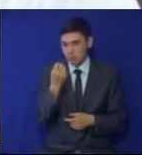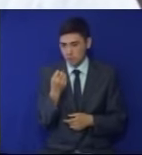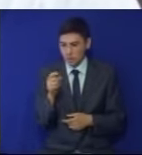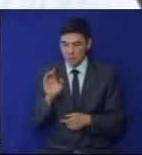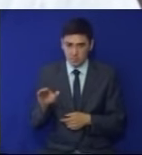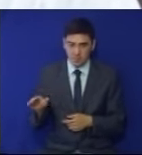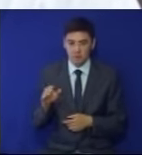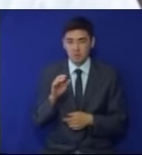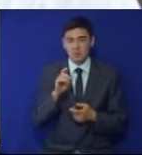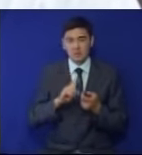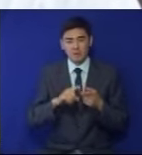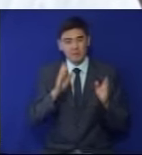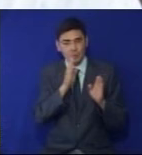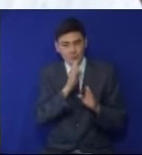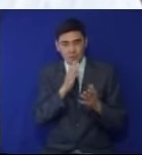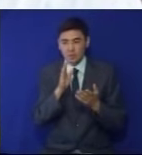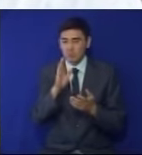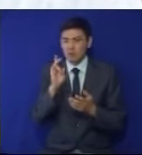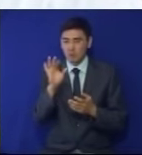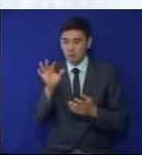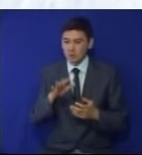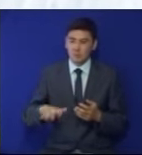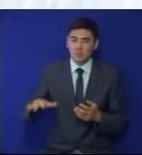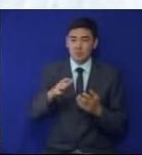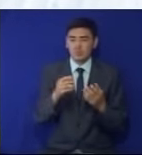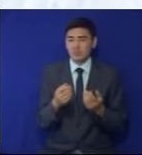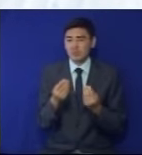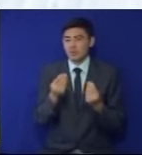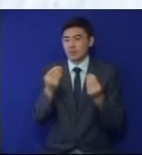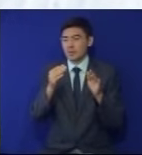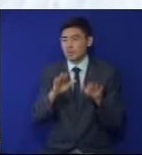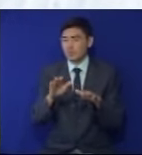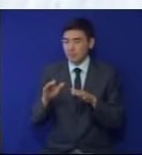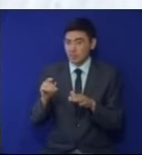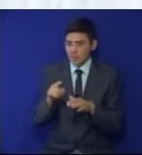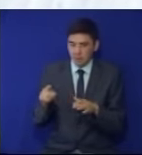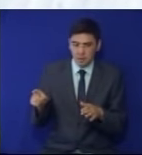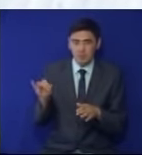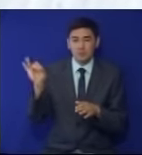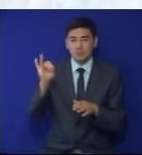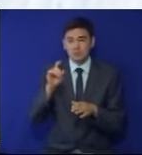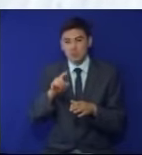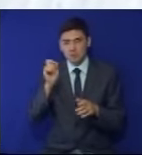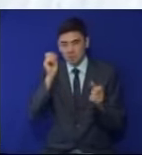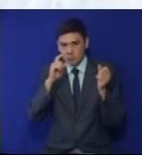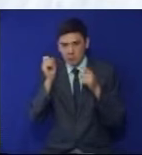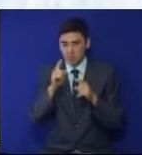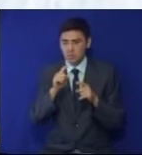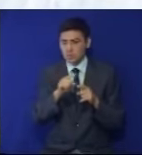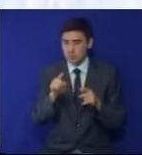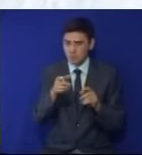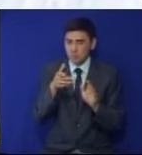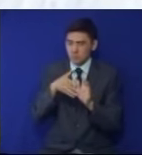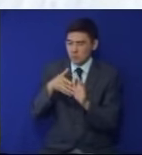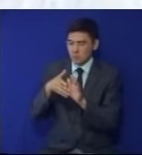балалардың өлкетану бойынша Шығыс Қазақстан облысының киелі жерлерін тарихи мәдени орындарын